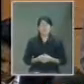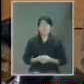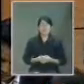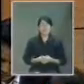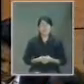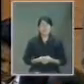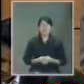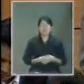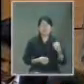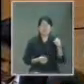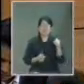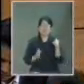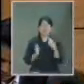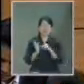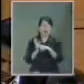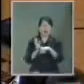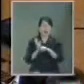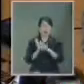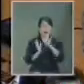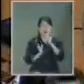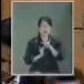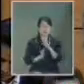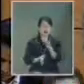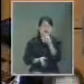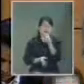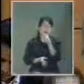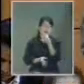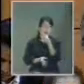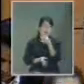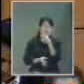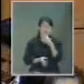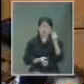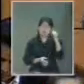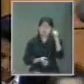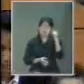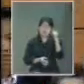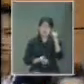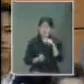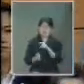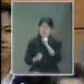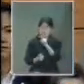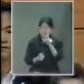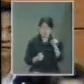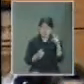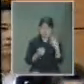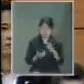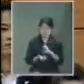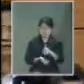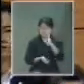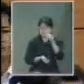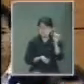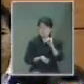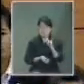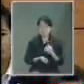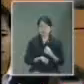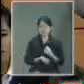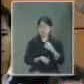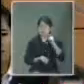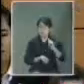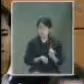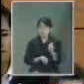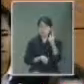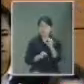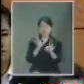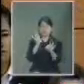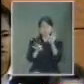ท่านเลขาอาชีวะกลัวจะไม่มีประสิทธิภาพตั้งอาชีวะภาคขึ้นอีกครับมีจังหวัด